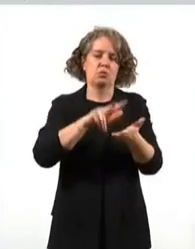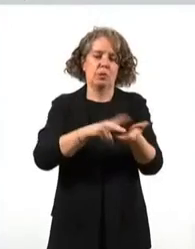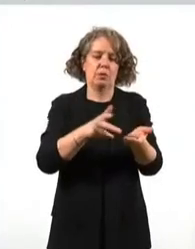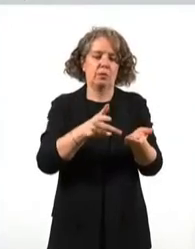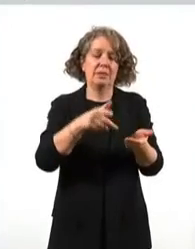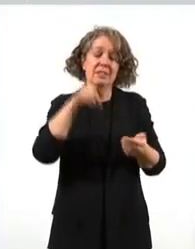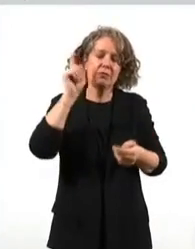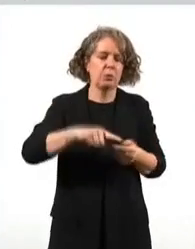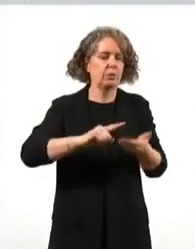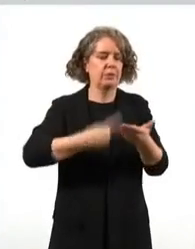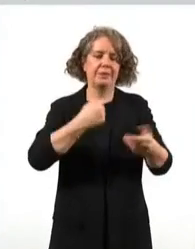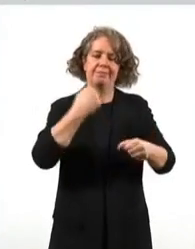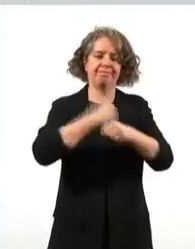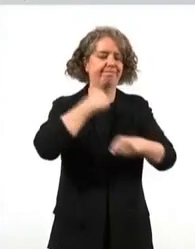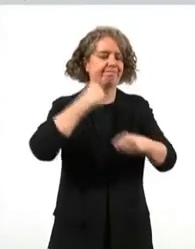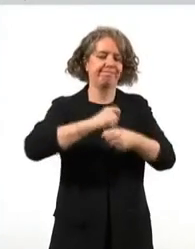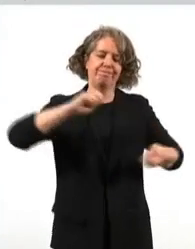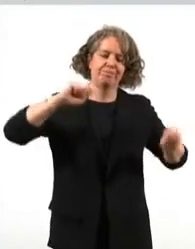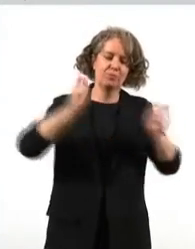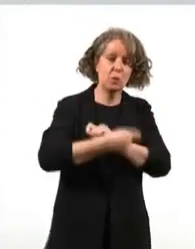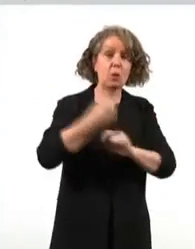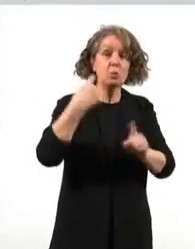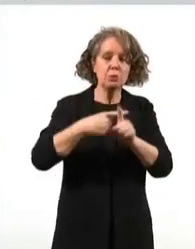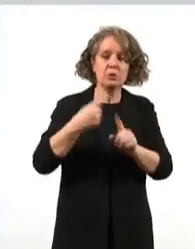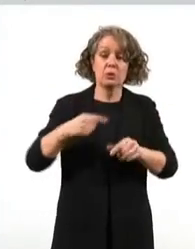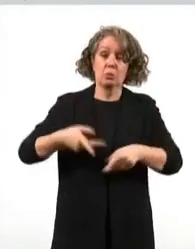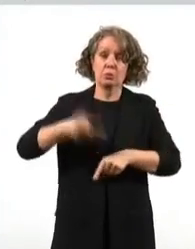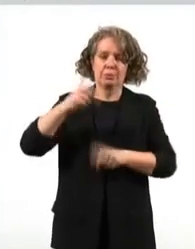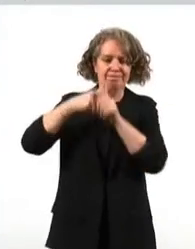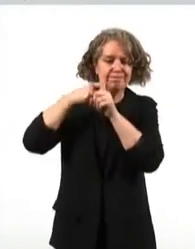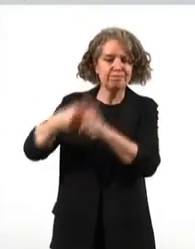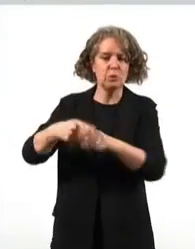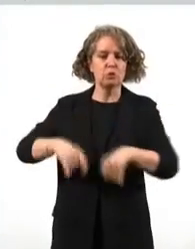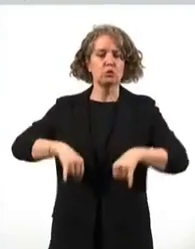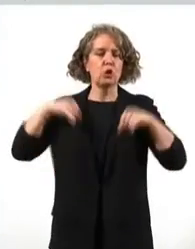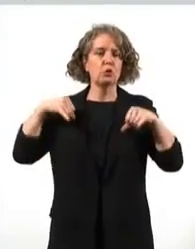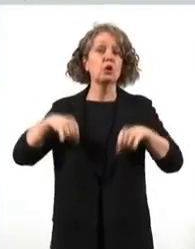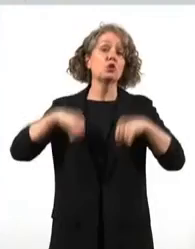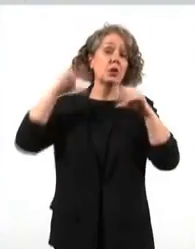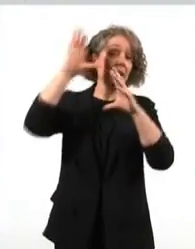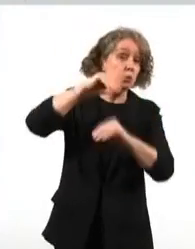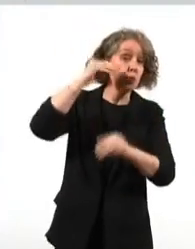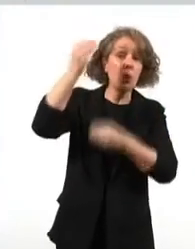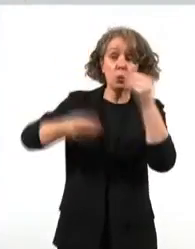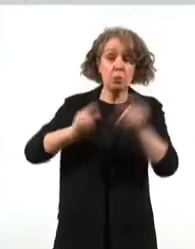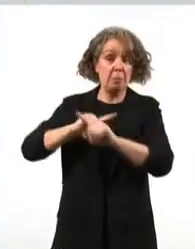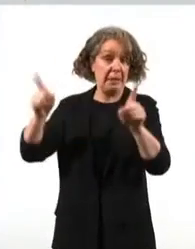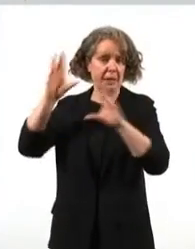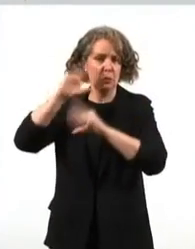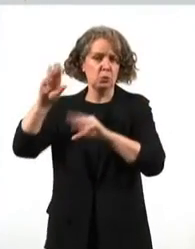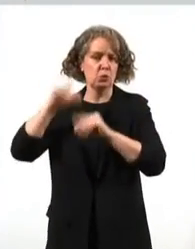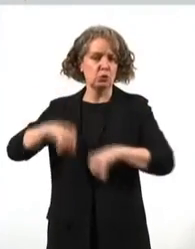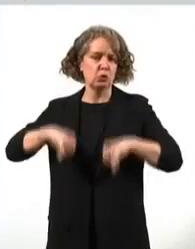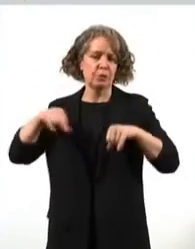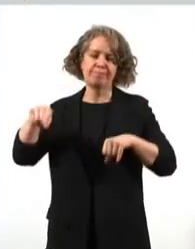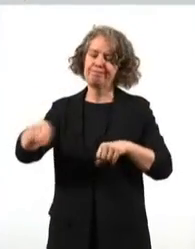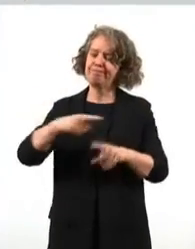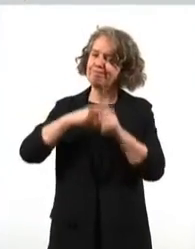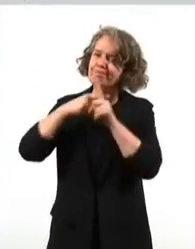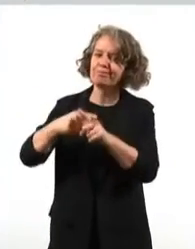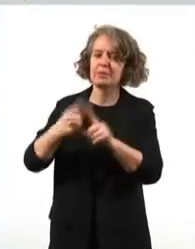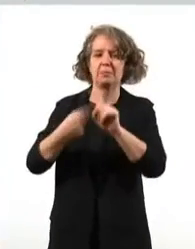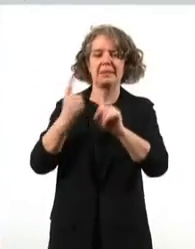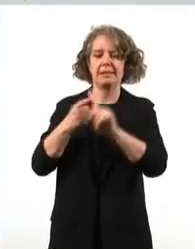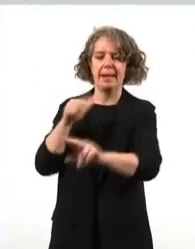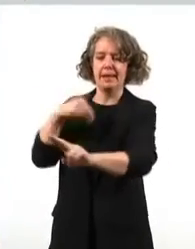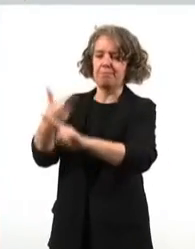solutions particulières qu'on doit apporter pour les jeunes, qu'ils soient étudiants ou qu'ils ne le soient pas. Et on est bien conscient qu'on a